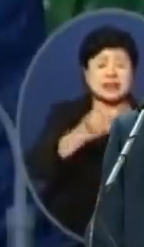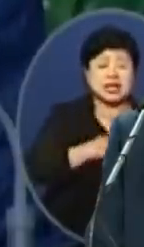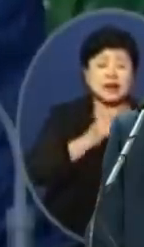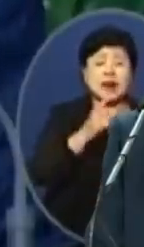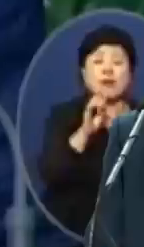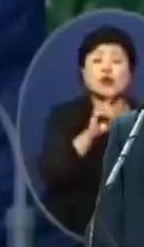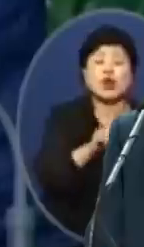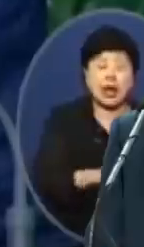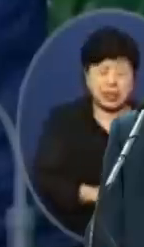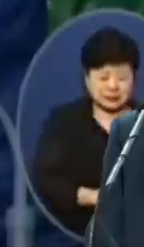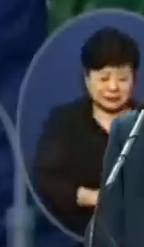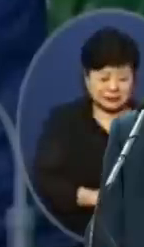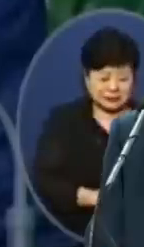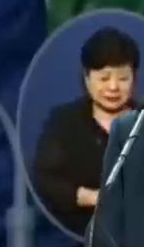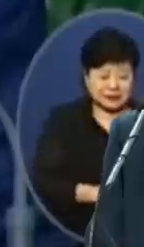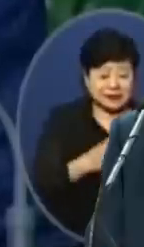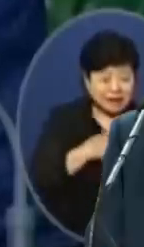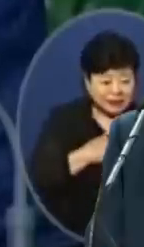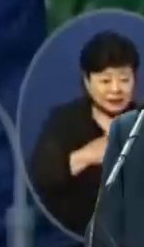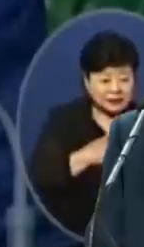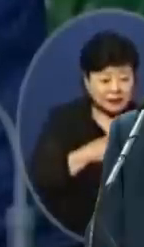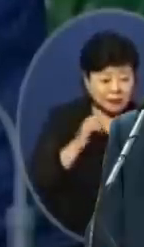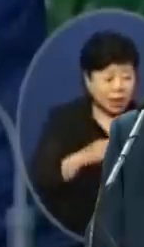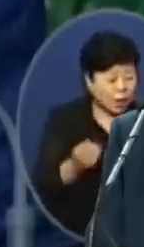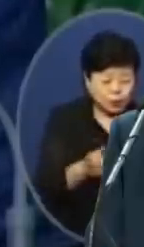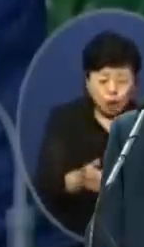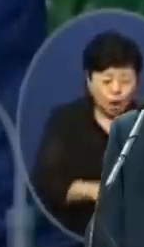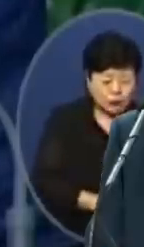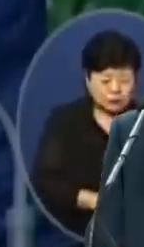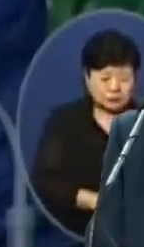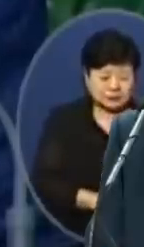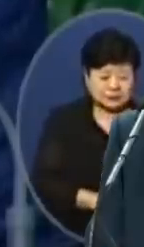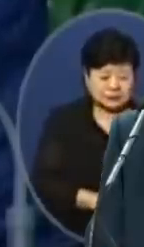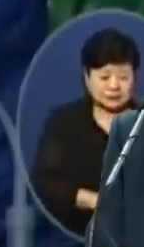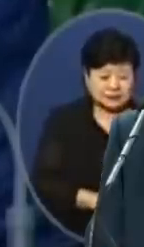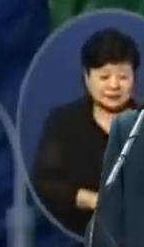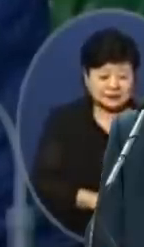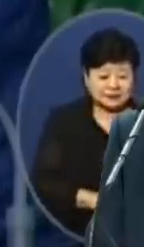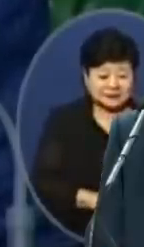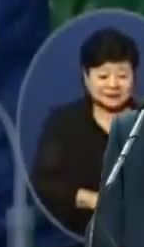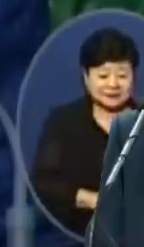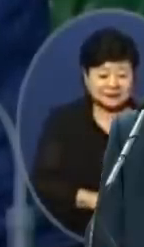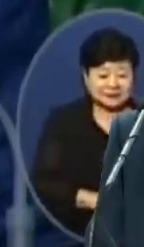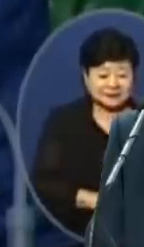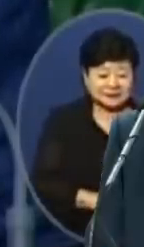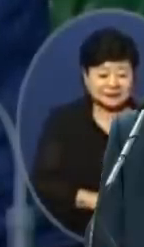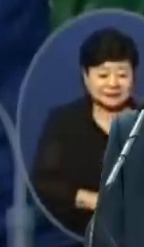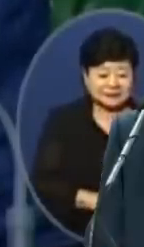하면 어떻게 하냐. 나는 빵 한 조각도 못 가지고 있는데 내가 뭐 어떻게 하냐.